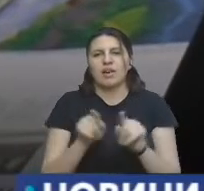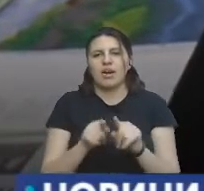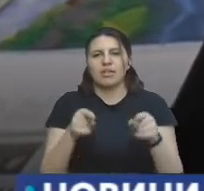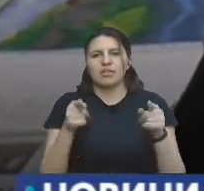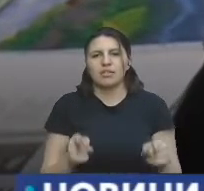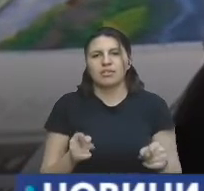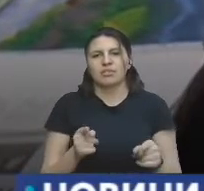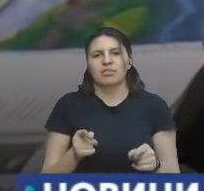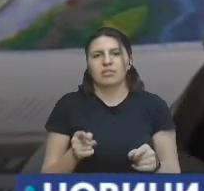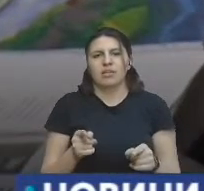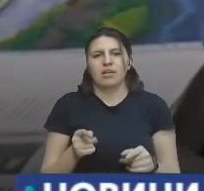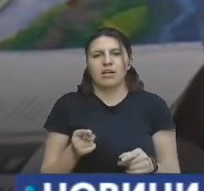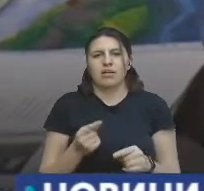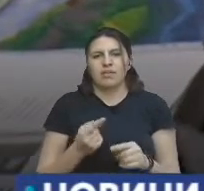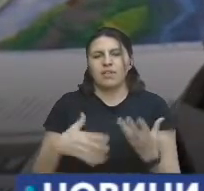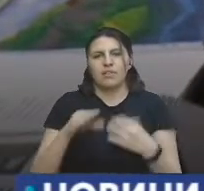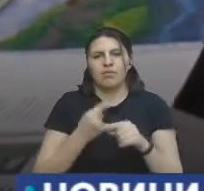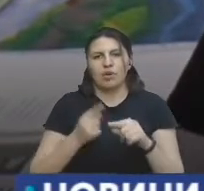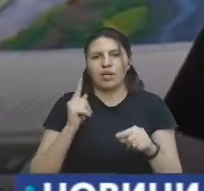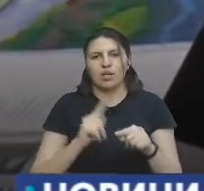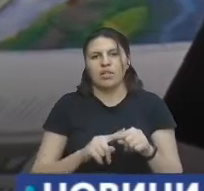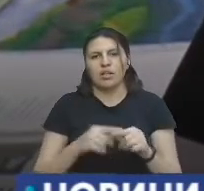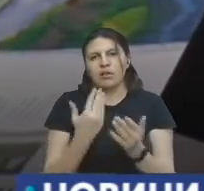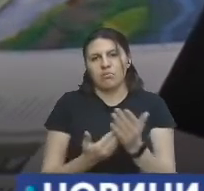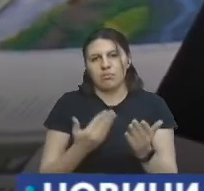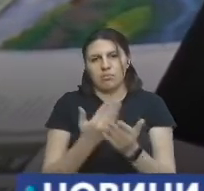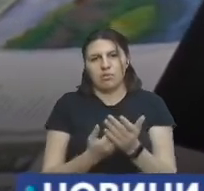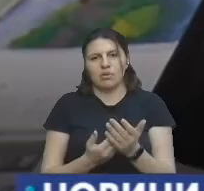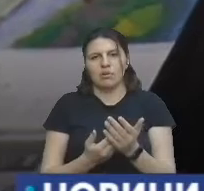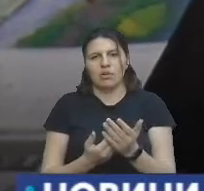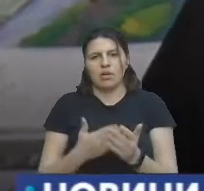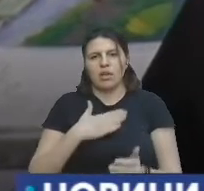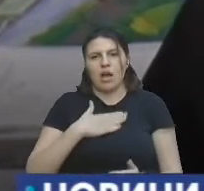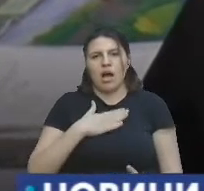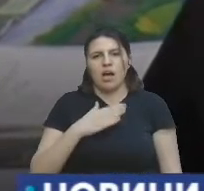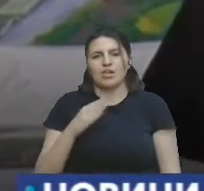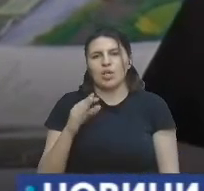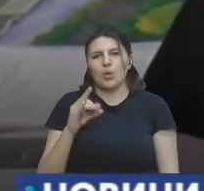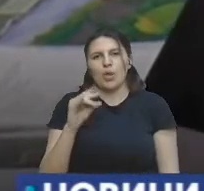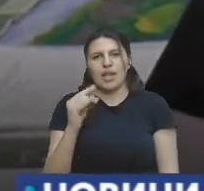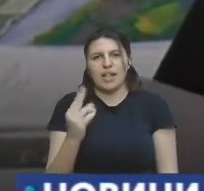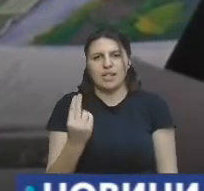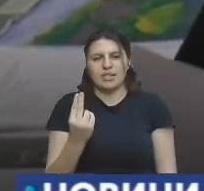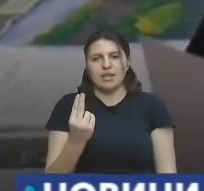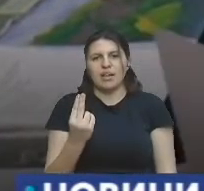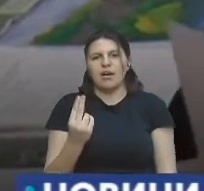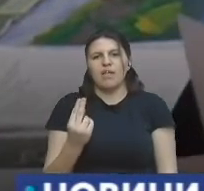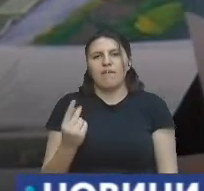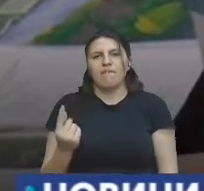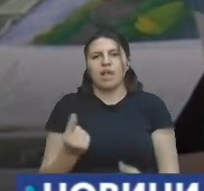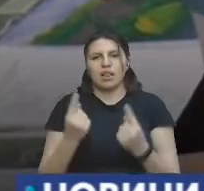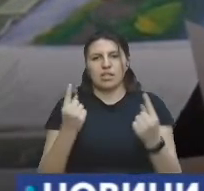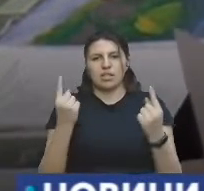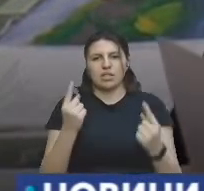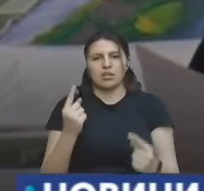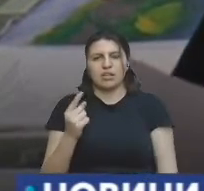подачі і восприйняття всього цього. Ось, наприклад, вірш «Донець наш величний» – це Багнюк